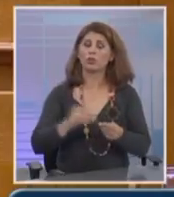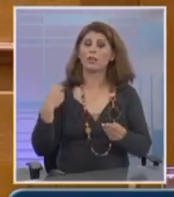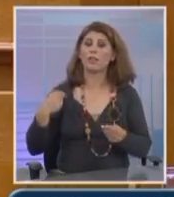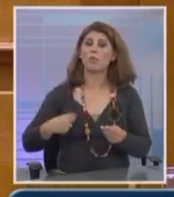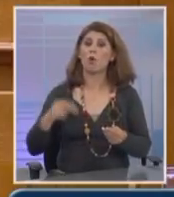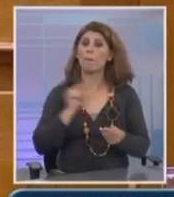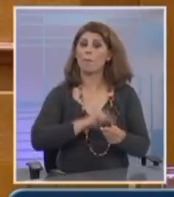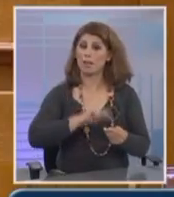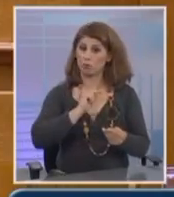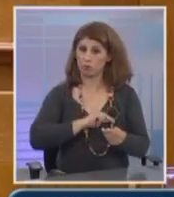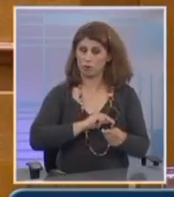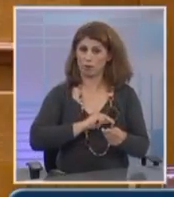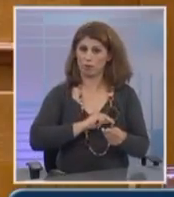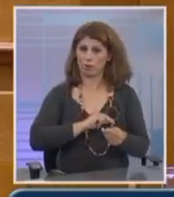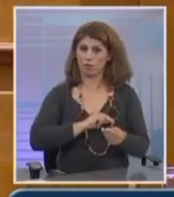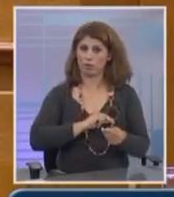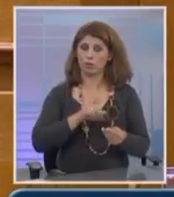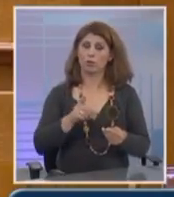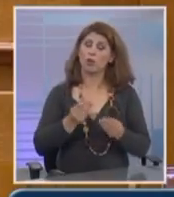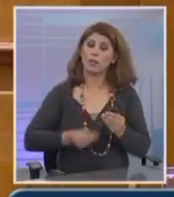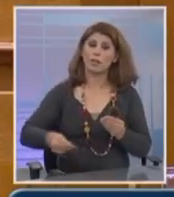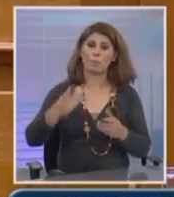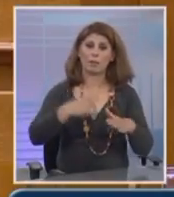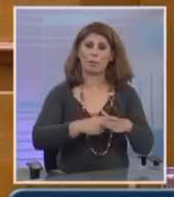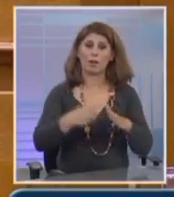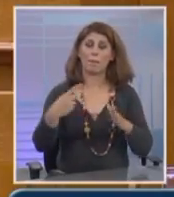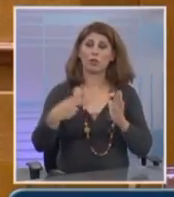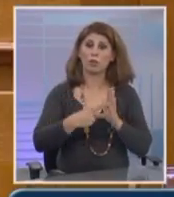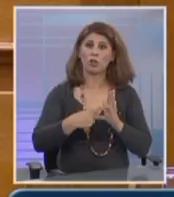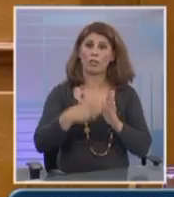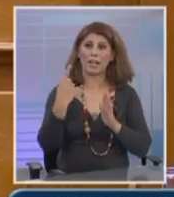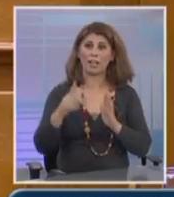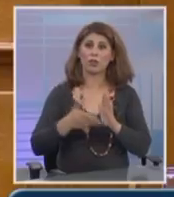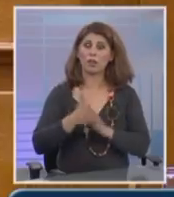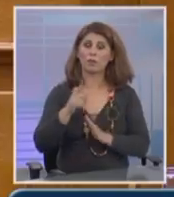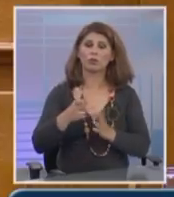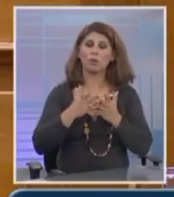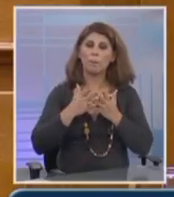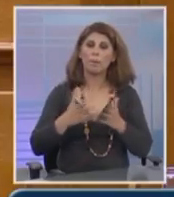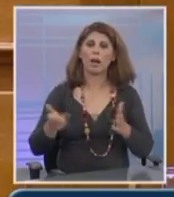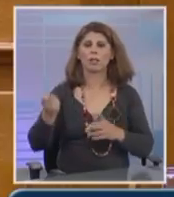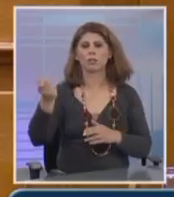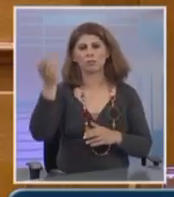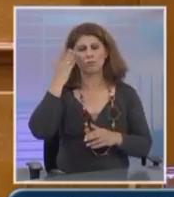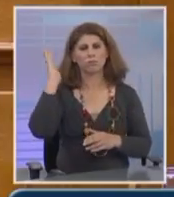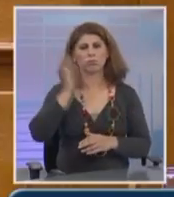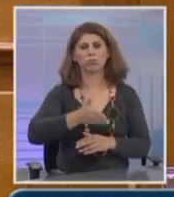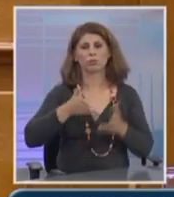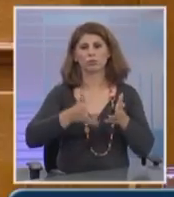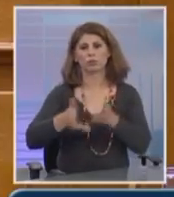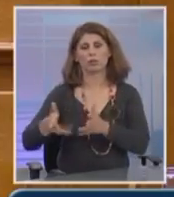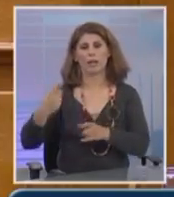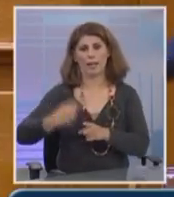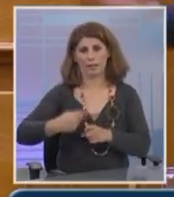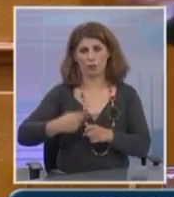δημόσιας περιουσίας στο υπερταμείο μέχρι το 2115 είναι το μεγαλύτερο τίμημα της εξαπάτησης του